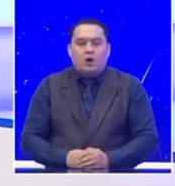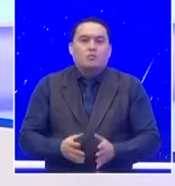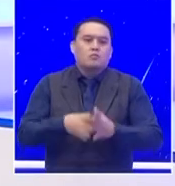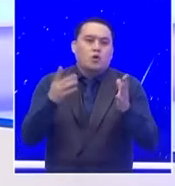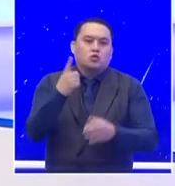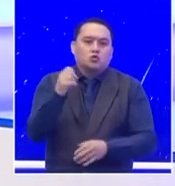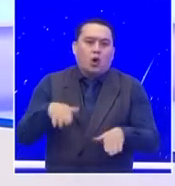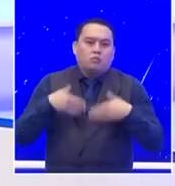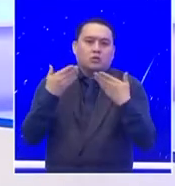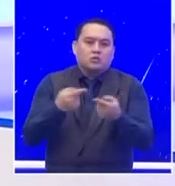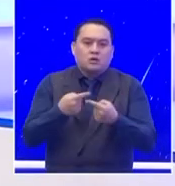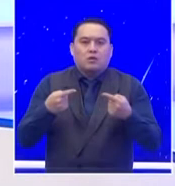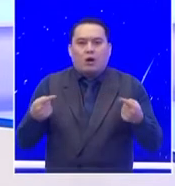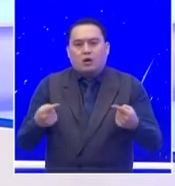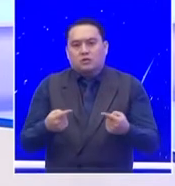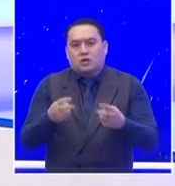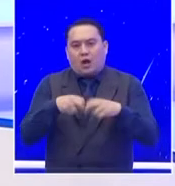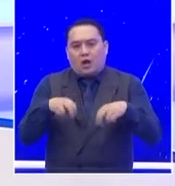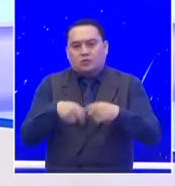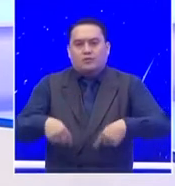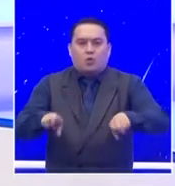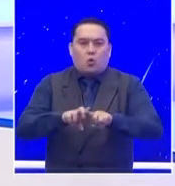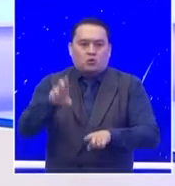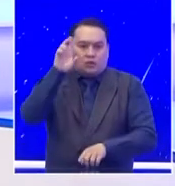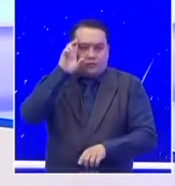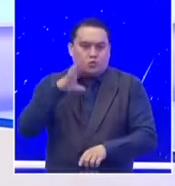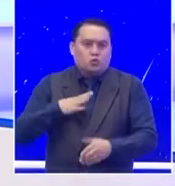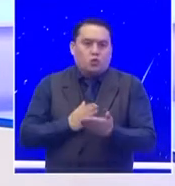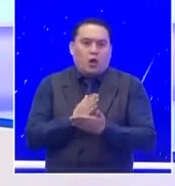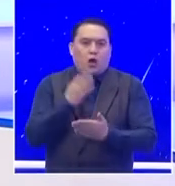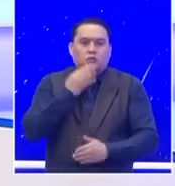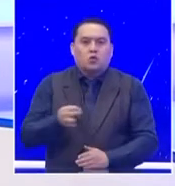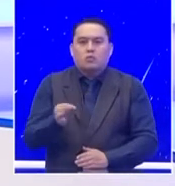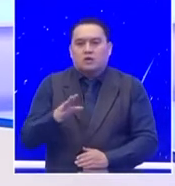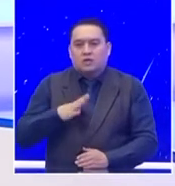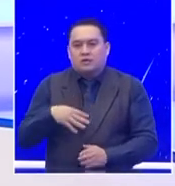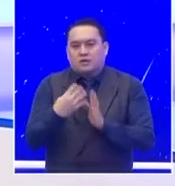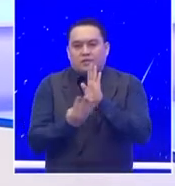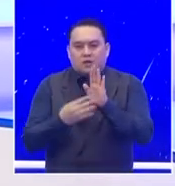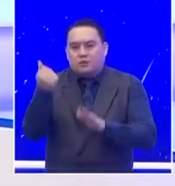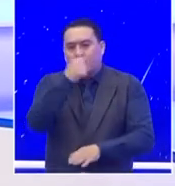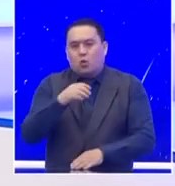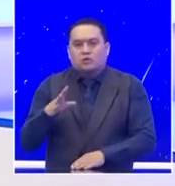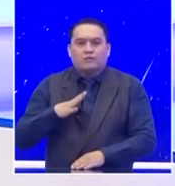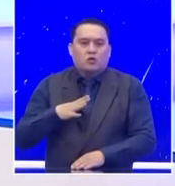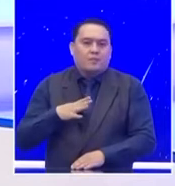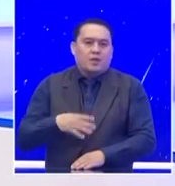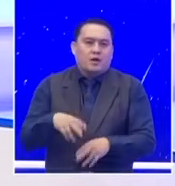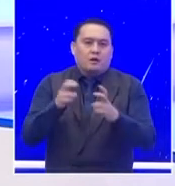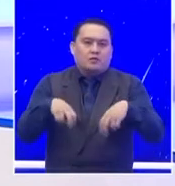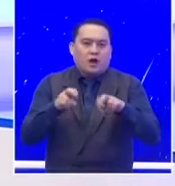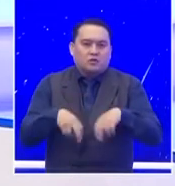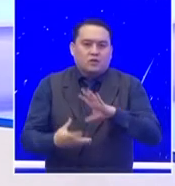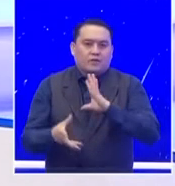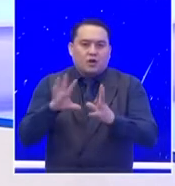Более 100 обращений разного характера рассмотрено Департаментом государственной службы по Алматинской области по итогам прошлого года. Все